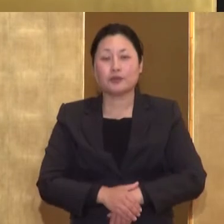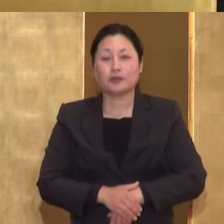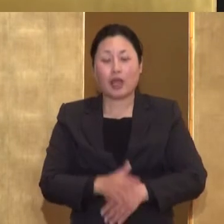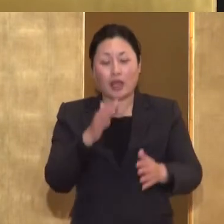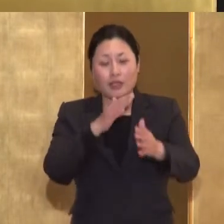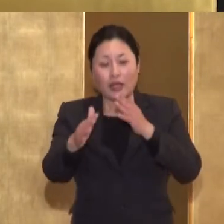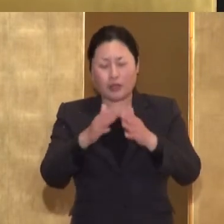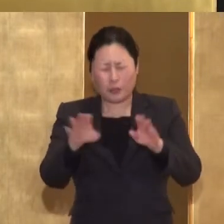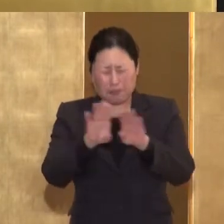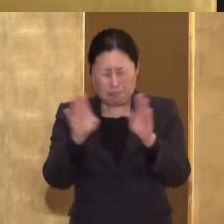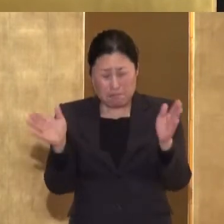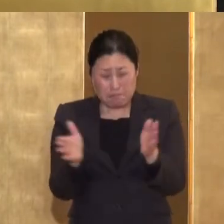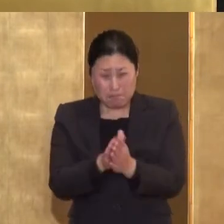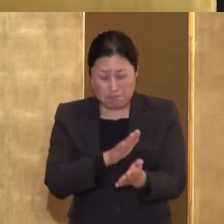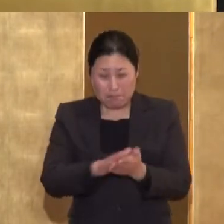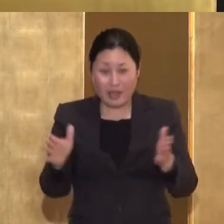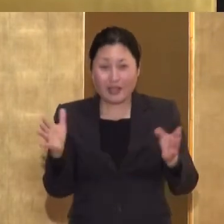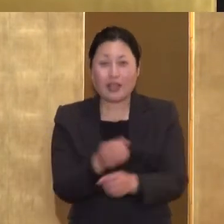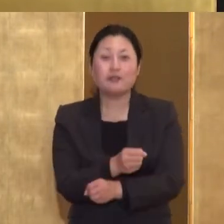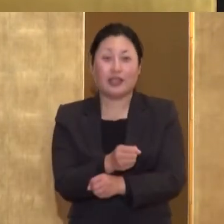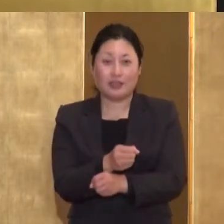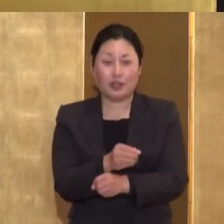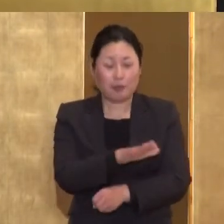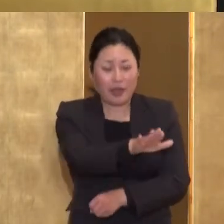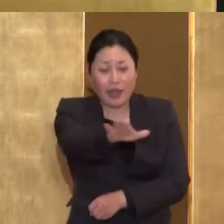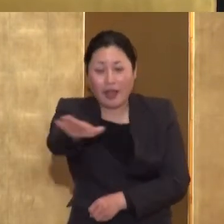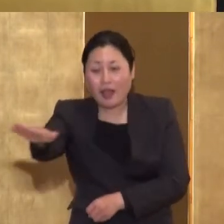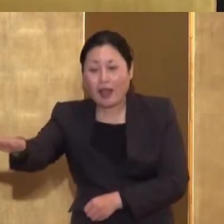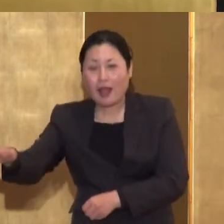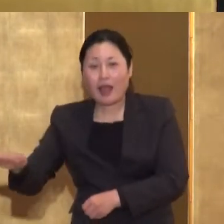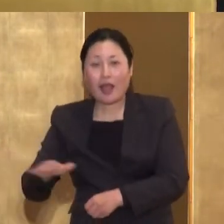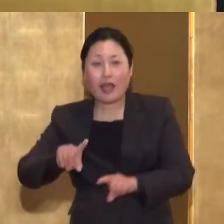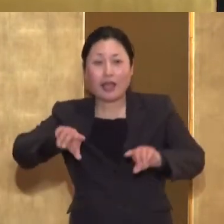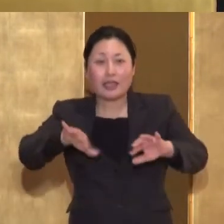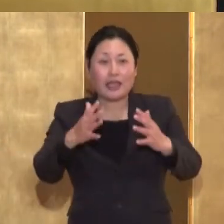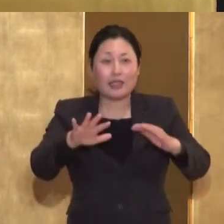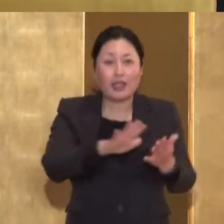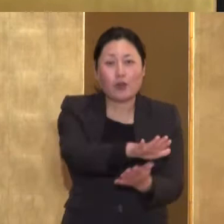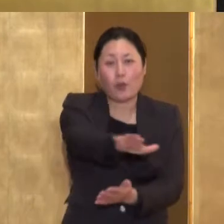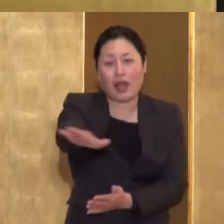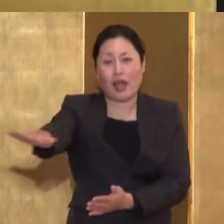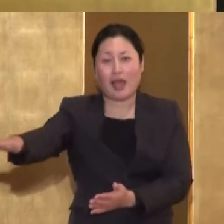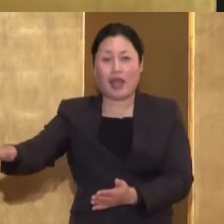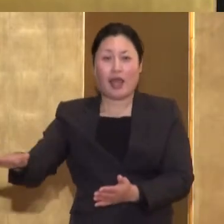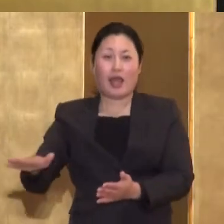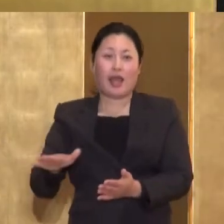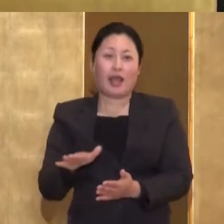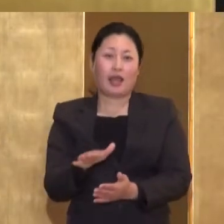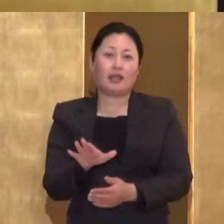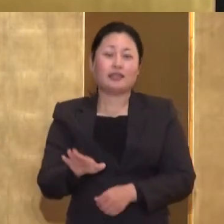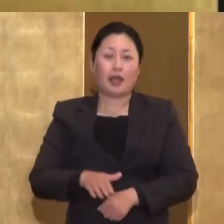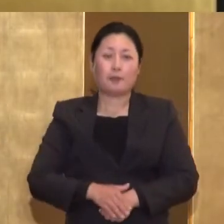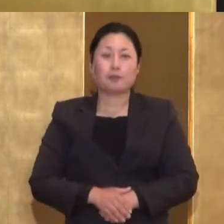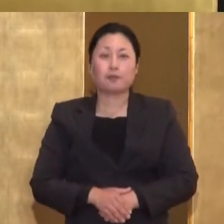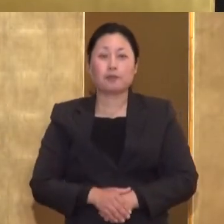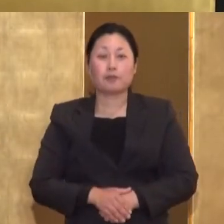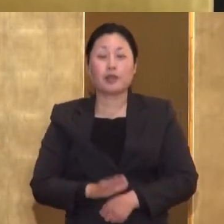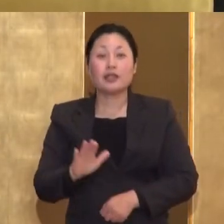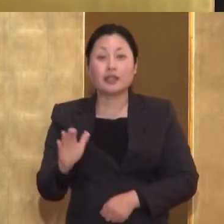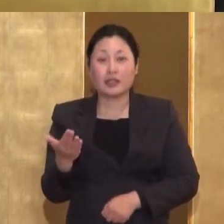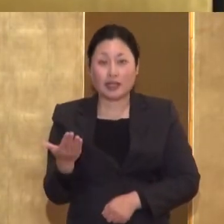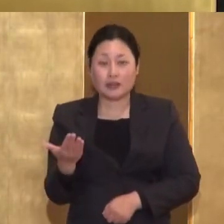戦争ですべてを失い見渡す限りの焼け野原が広がっていました。し